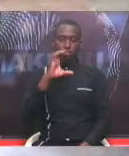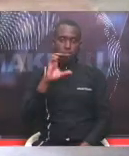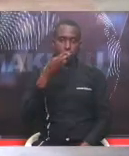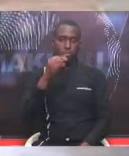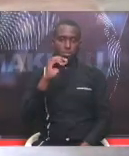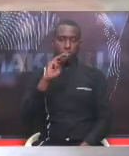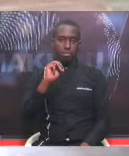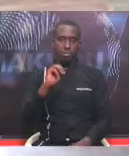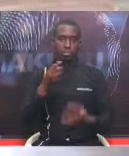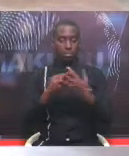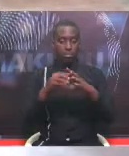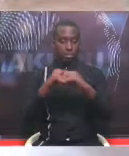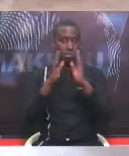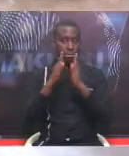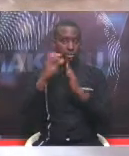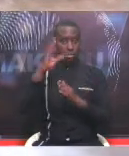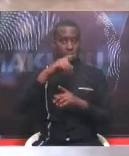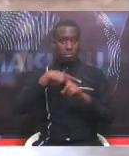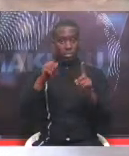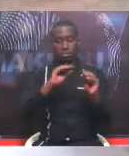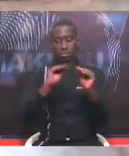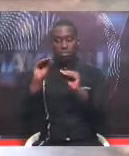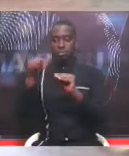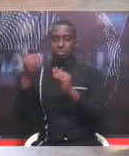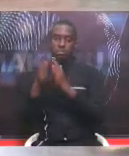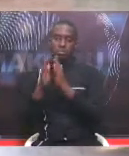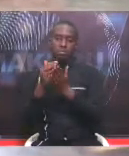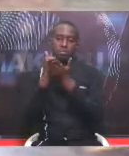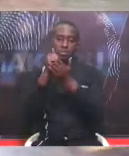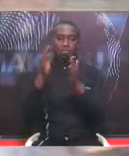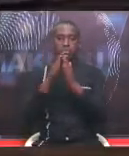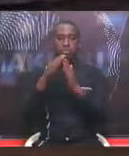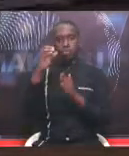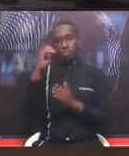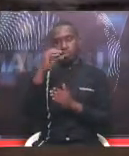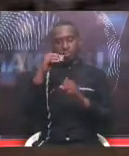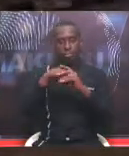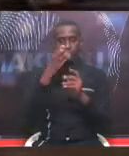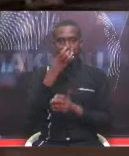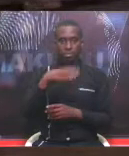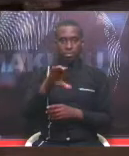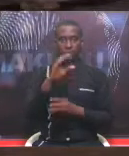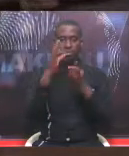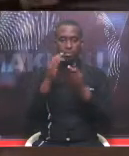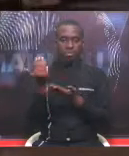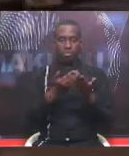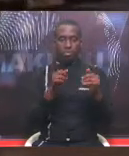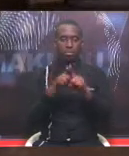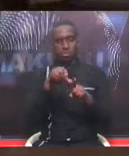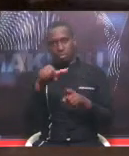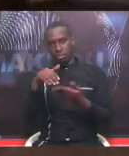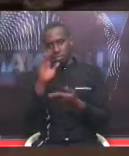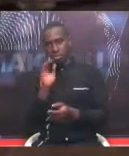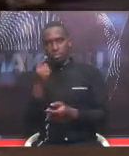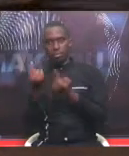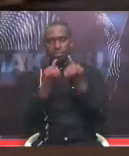mujyi wa Kigali icyakora nyuma iza no kugezwa mu yindi mijyi yunganira umujyi wa Kigali harimo n'uyu wa Muhanga. Ni ibintu bitakiriwe kimwe na benshi hamwe